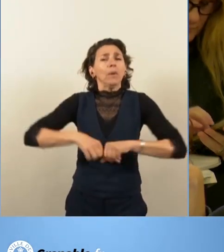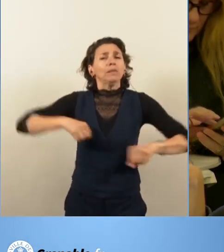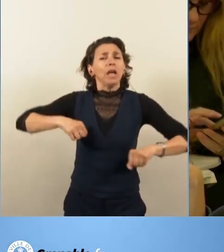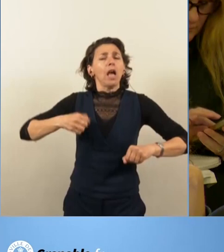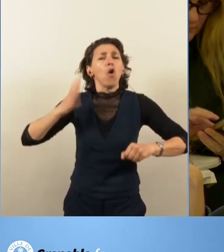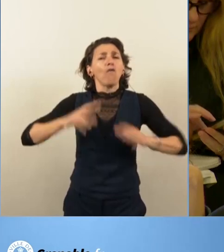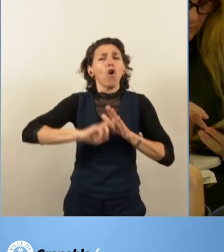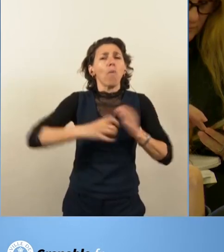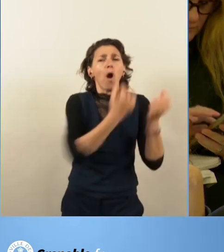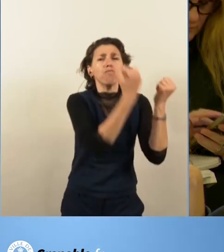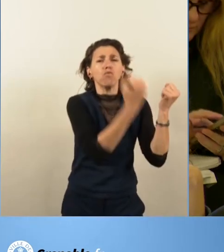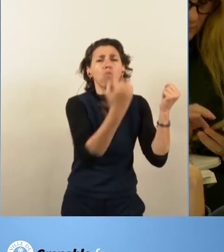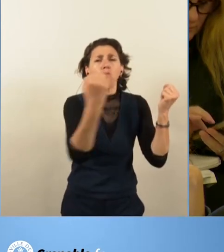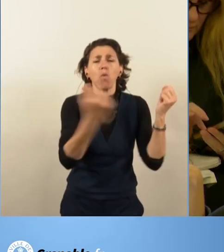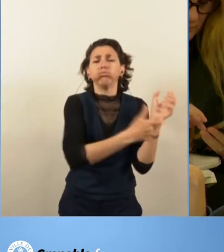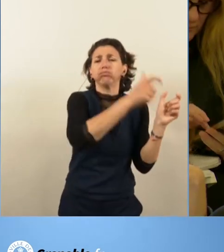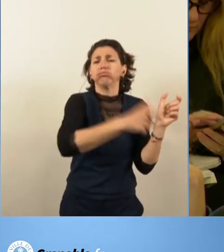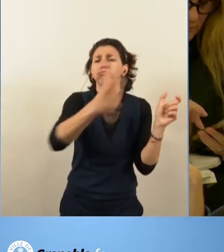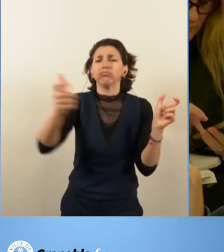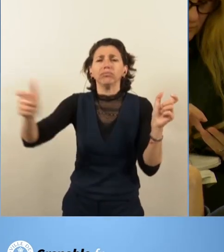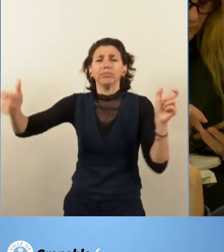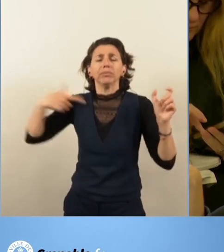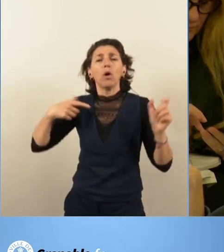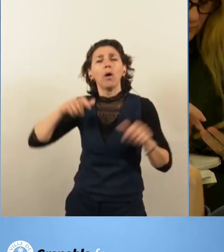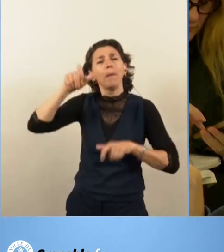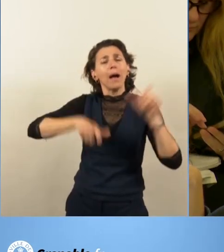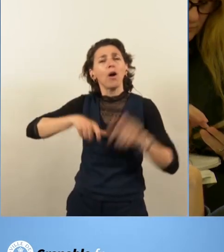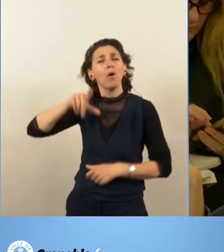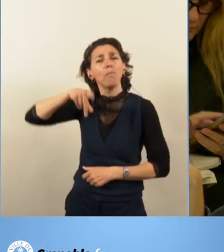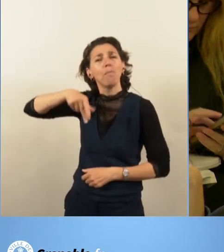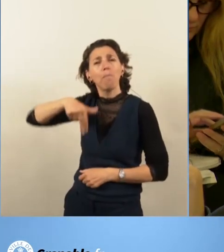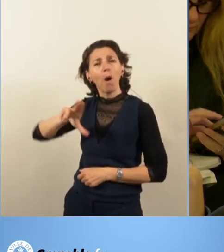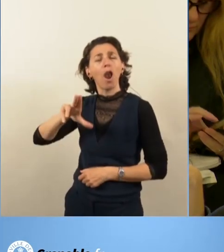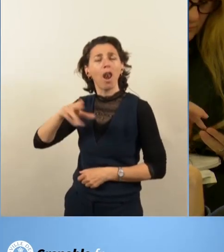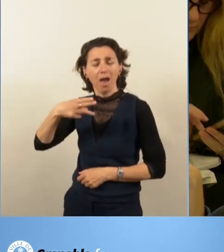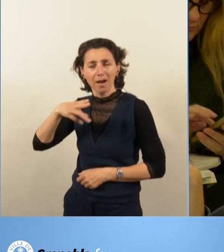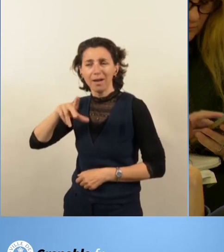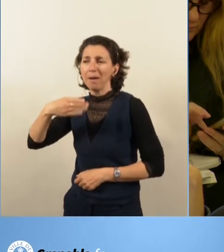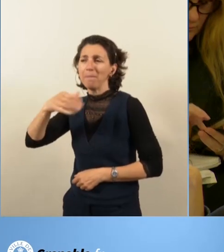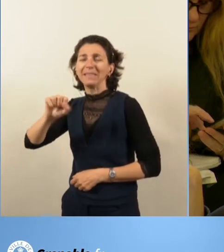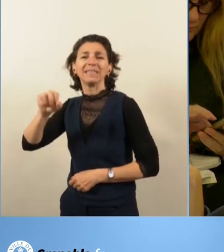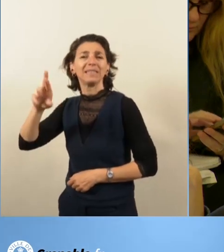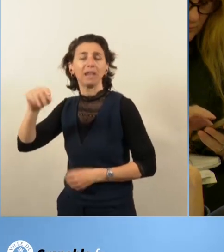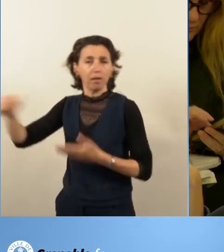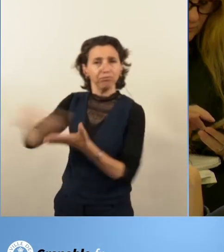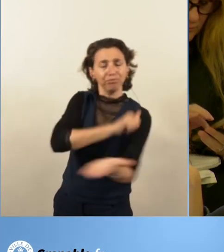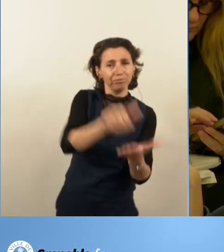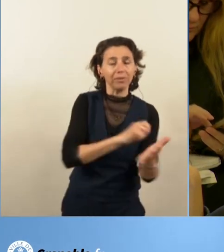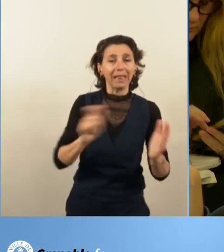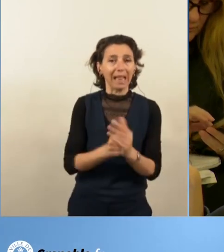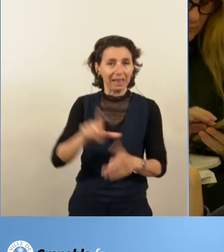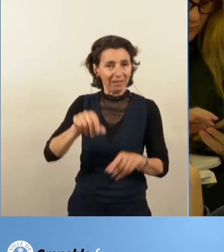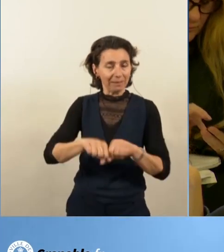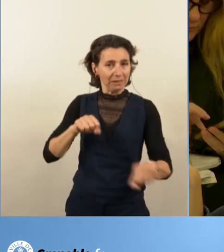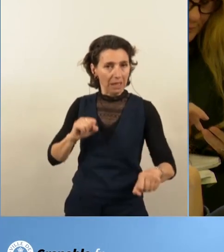qu'a fait sauter d'ailleurs Paul Mistral au début du 20e siècle parce que n'oublions pas que ces équipements sont surtout financés par la ville